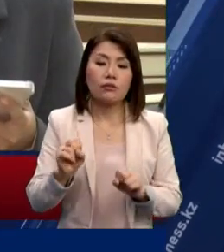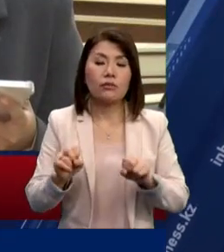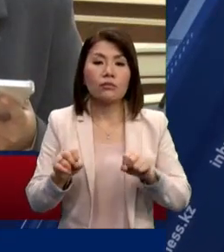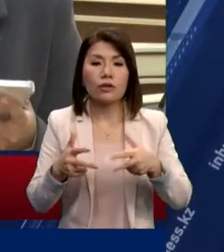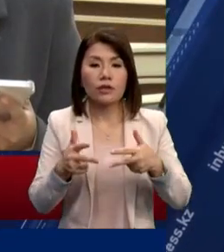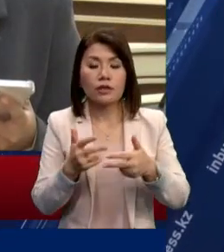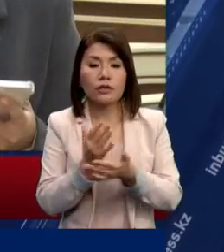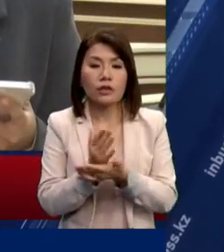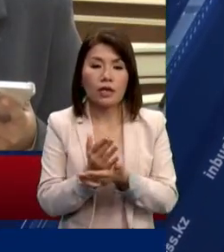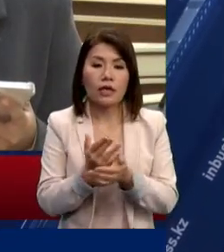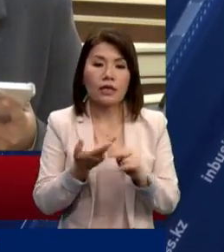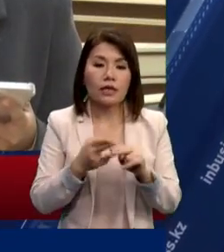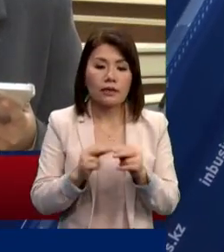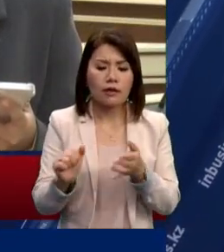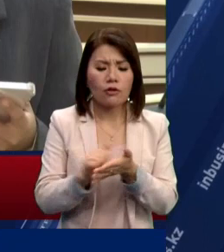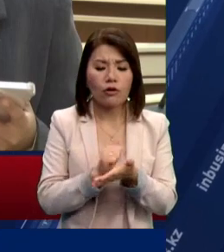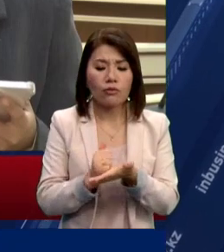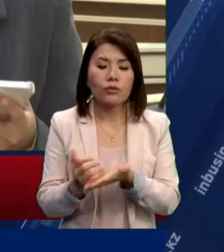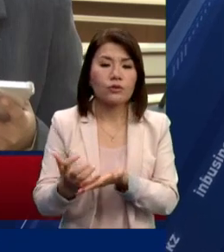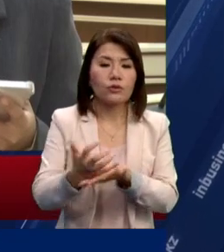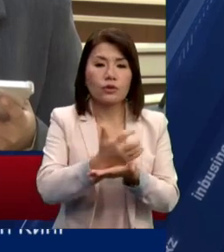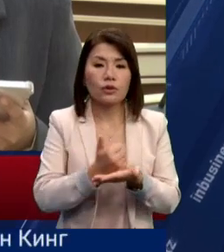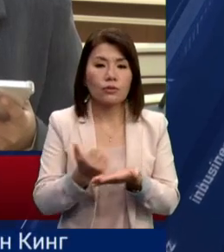ұсынылғандардың қаншау құжат жинап тіркеліп үлгерді?